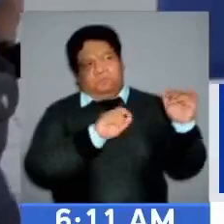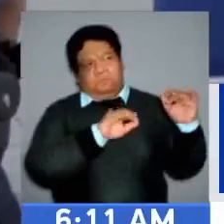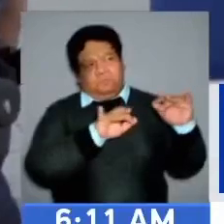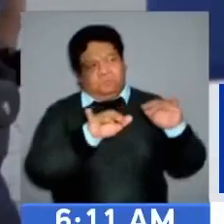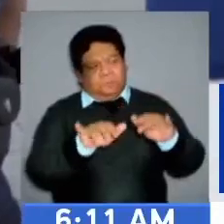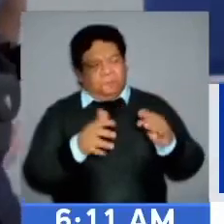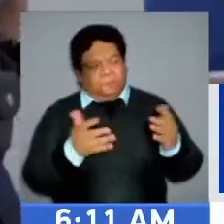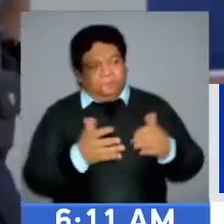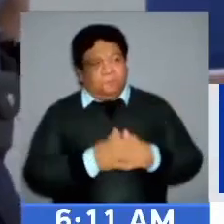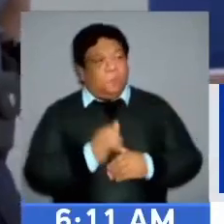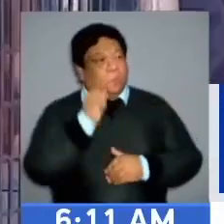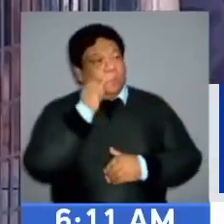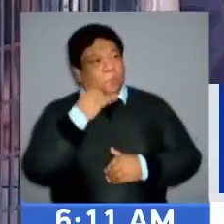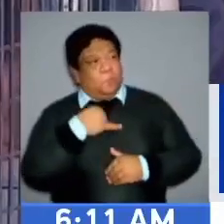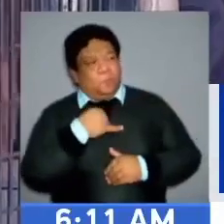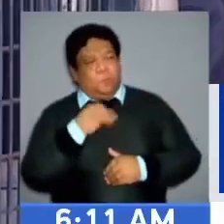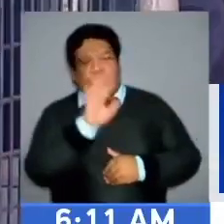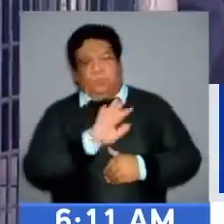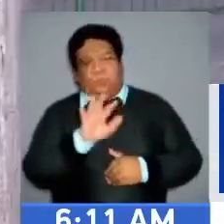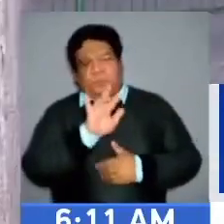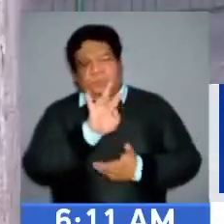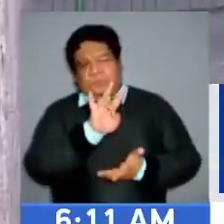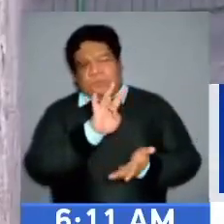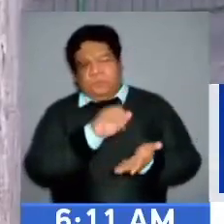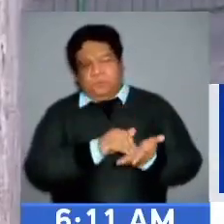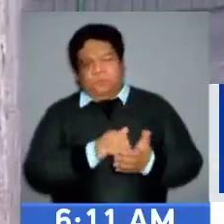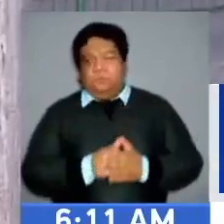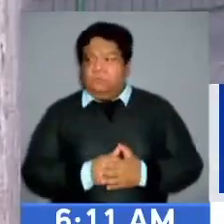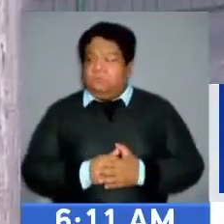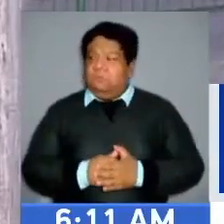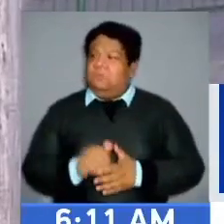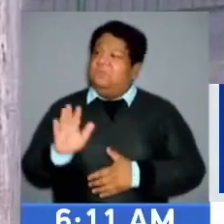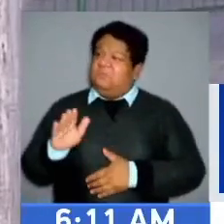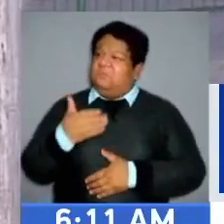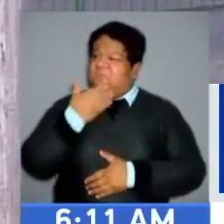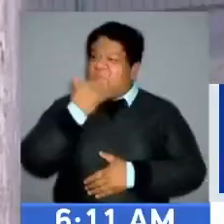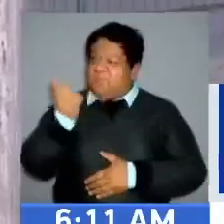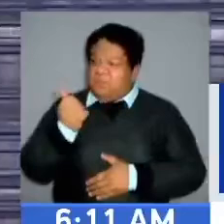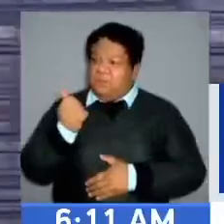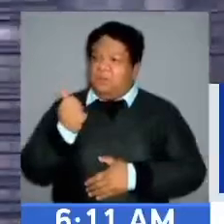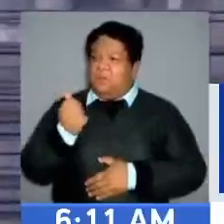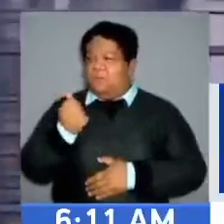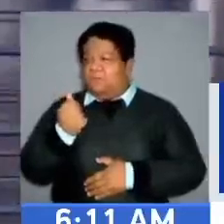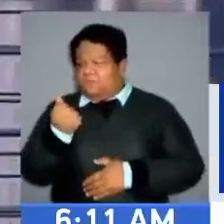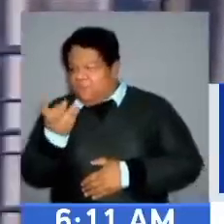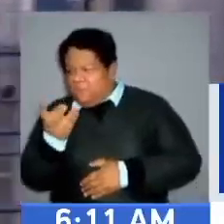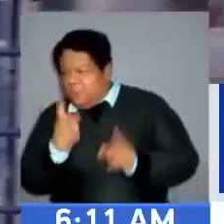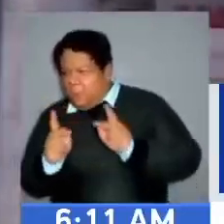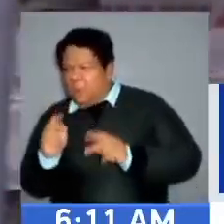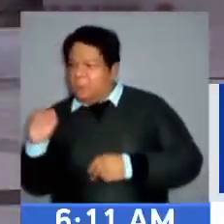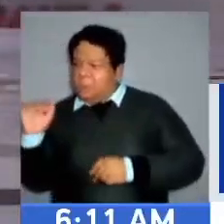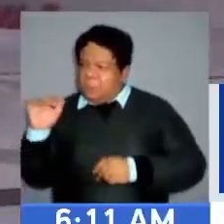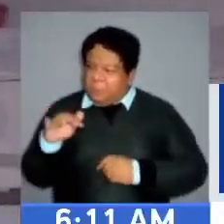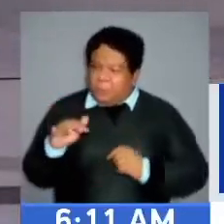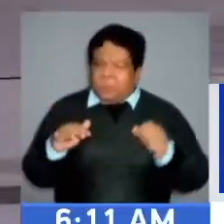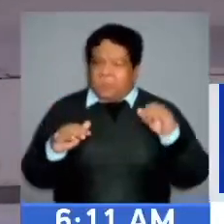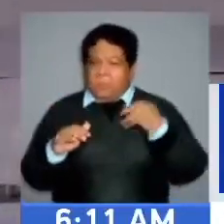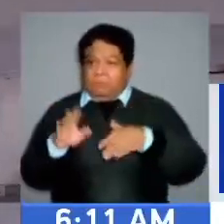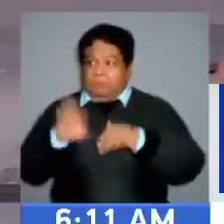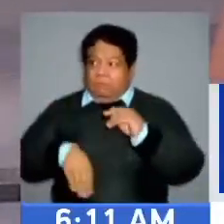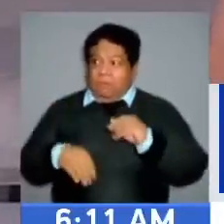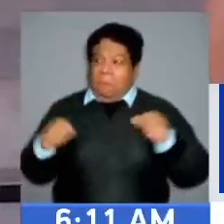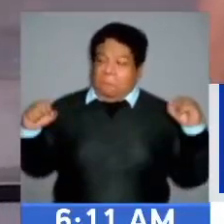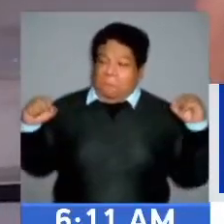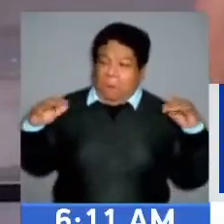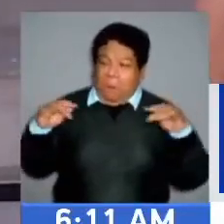7,000. So mas mainam po siguro yung pautay-utay, ano? Kasi yes, isang buhos yes, po, ng November 1. Yes, pero ngayong araw na to, meron ba tayong expectation